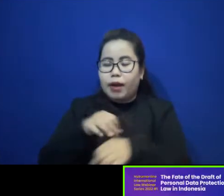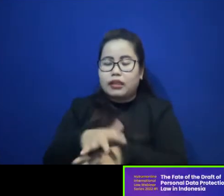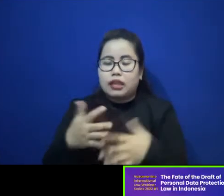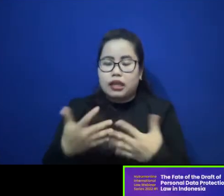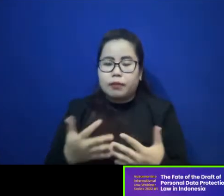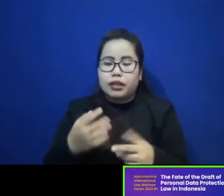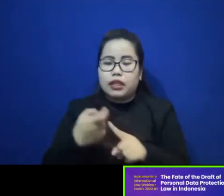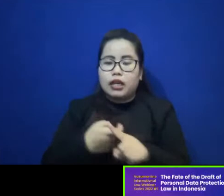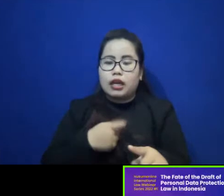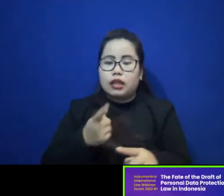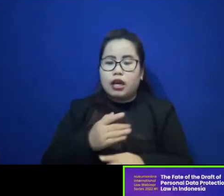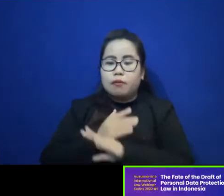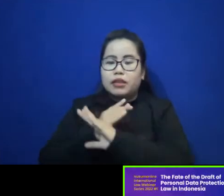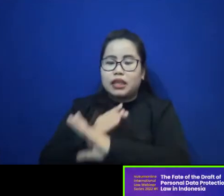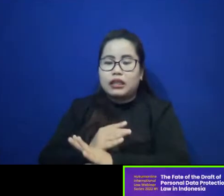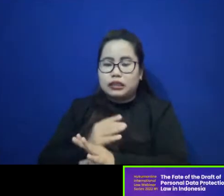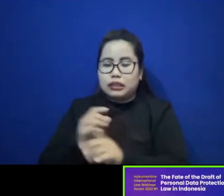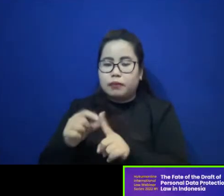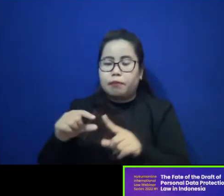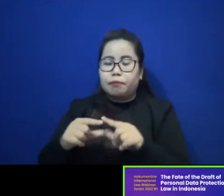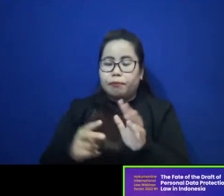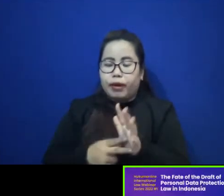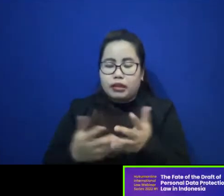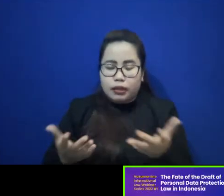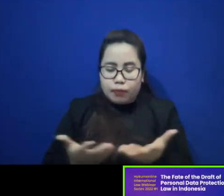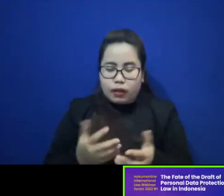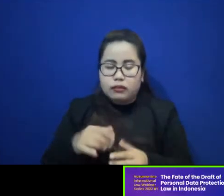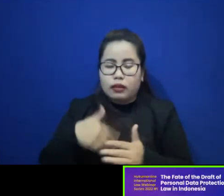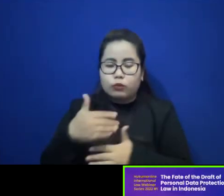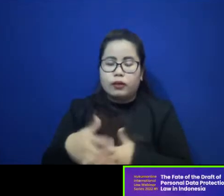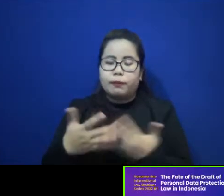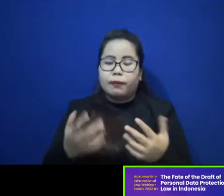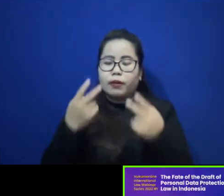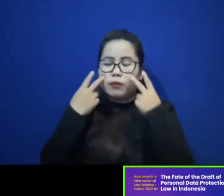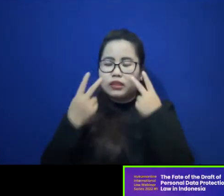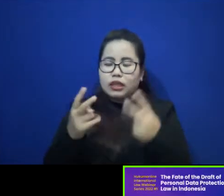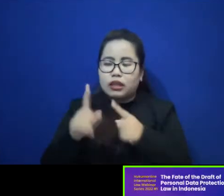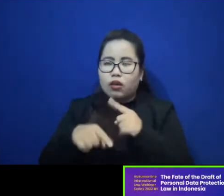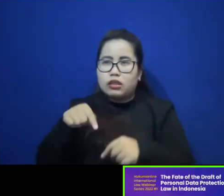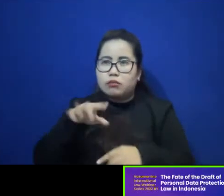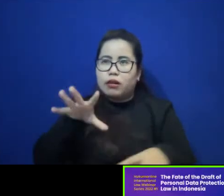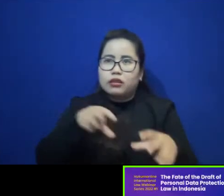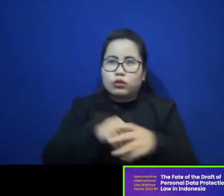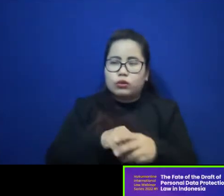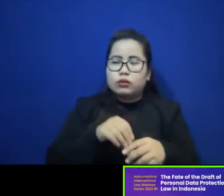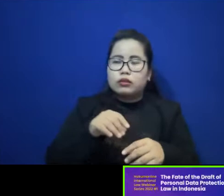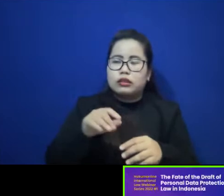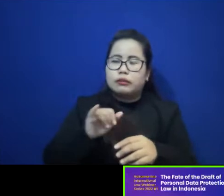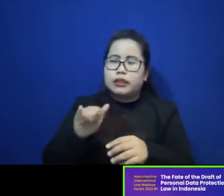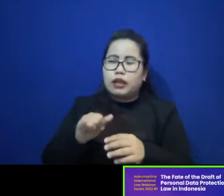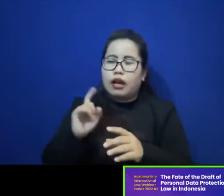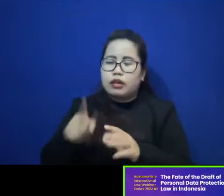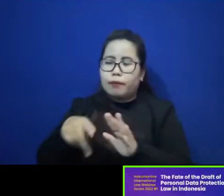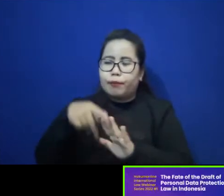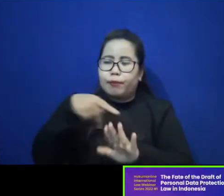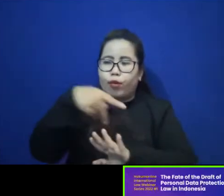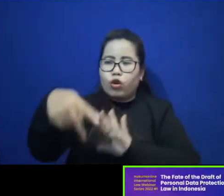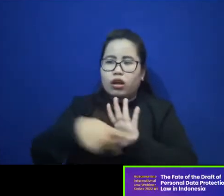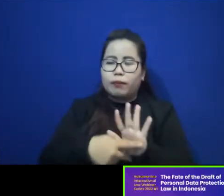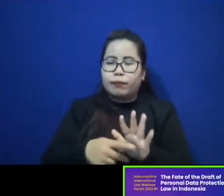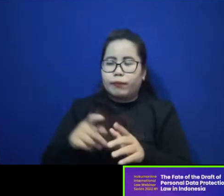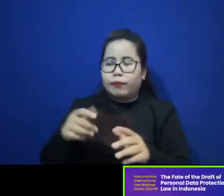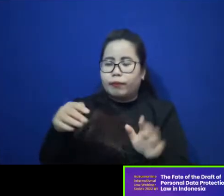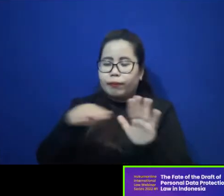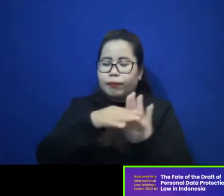mitigation Plan serta Bagaimana memastikan ini masuk ke complaints atau ada program kepatuhan di dalamnya